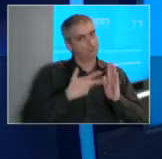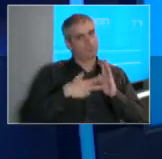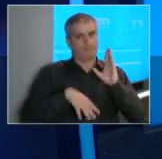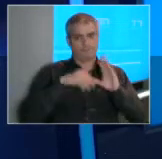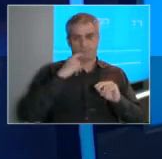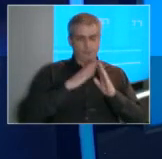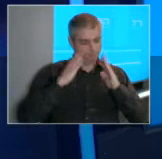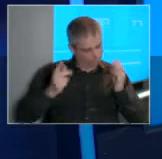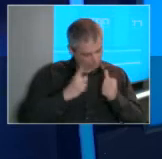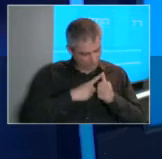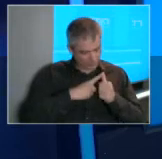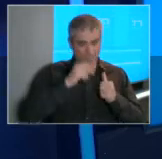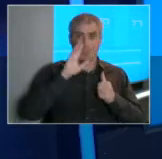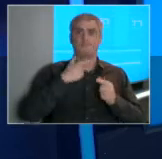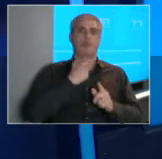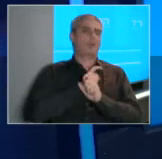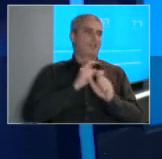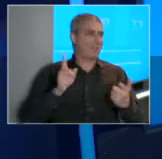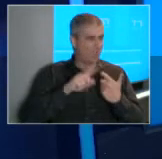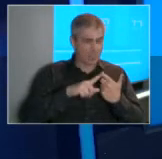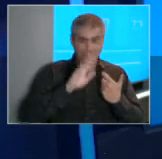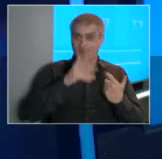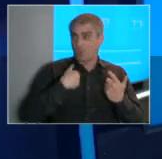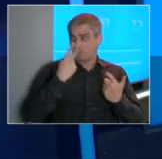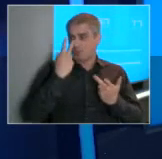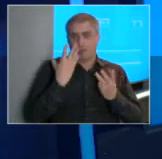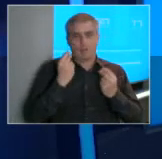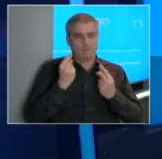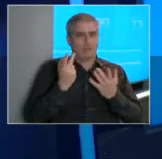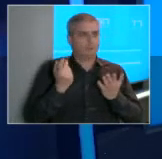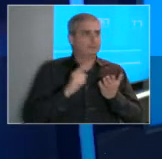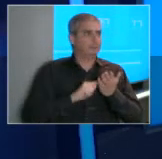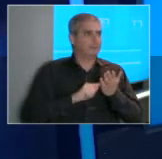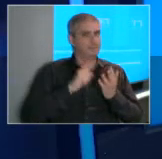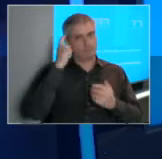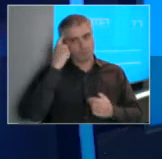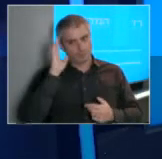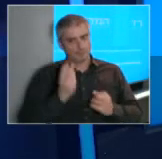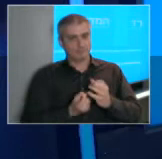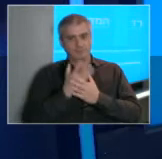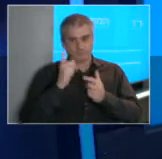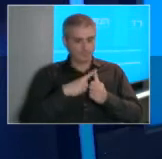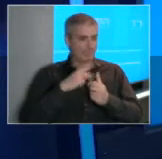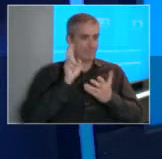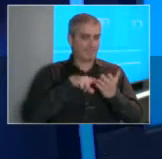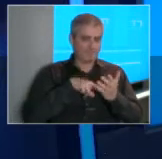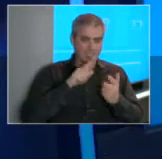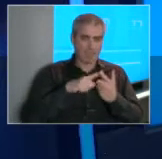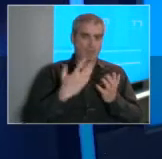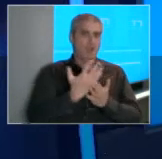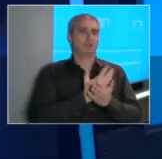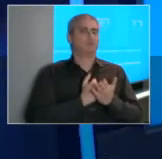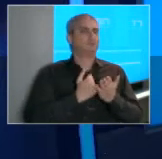בחירות בשנה, למרות גירעון, למרות שאנחנו רואים הרבה סימנים מדהיגים, גם בצמיחה, גם בגבייה, גם